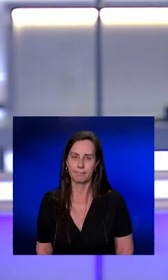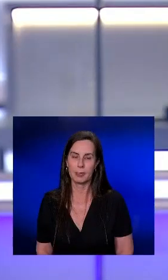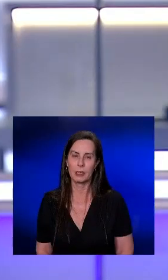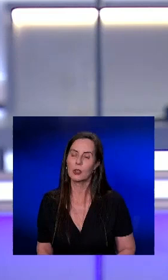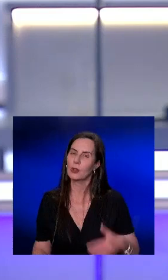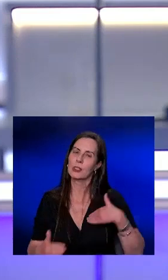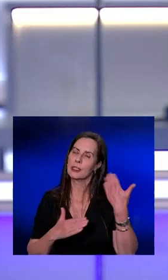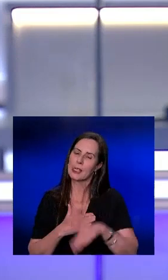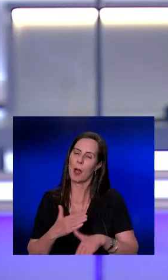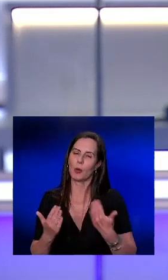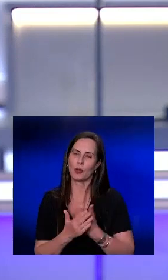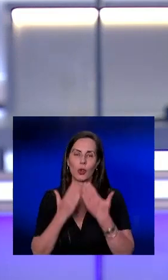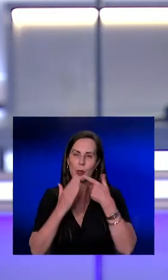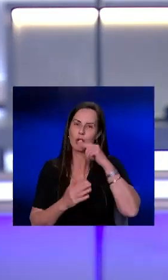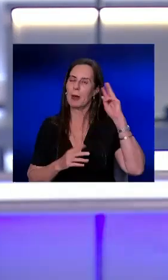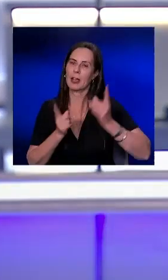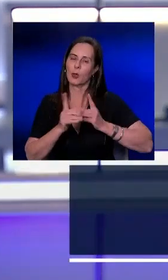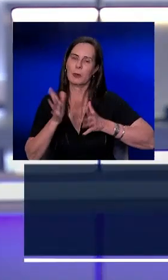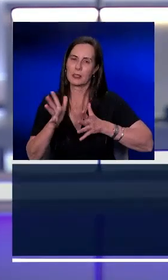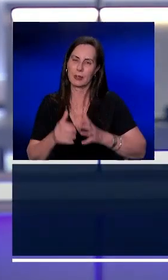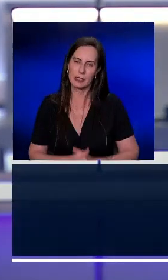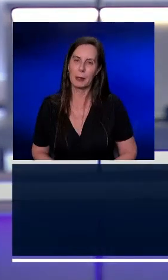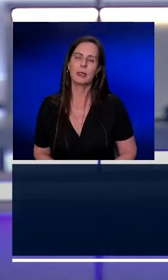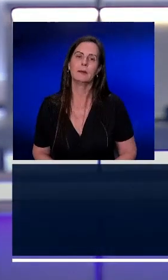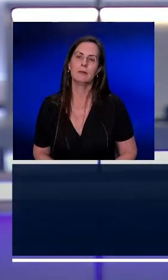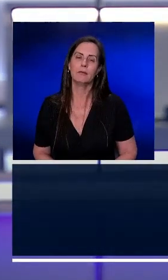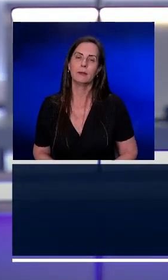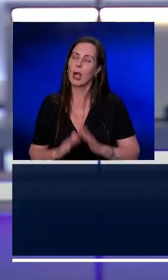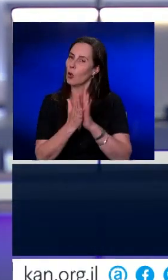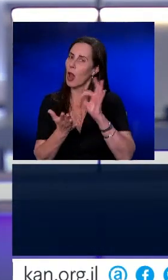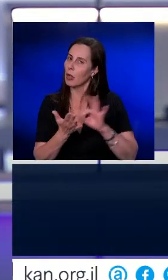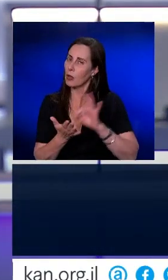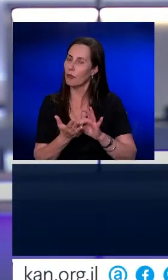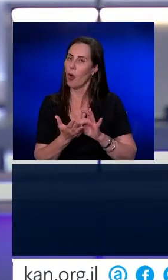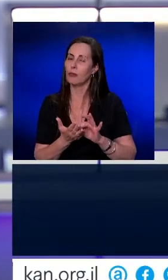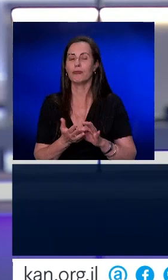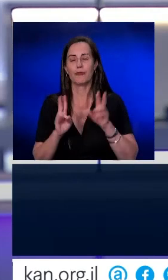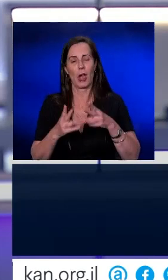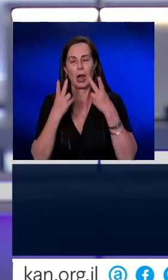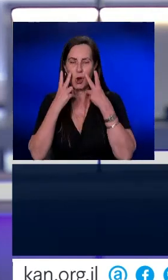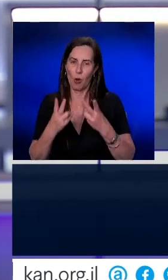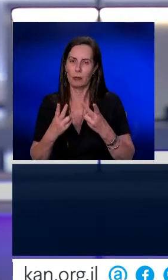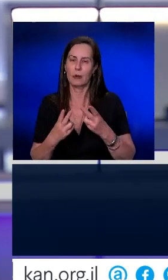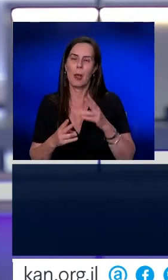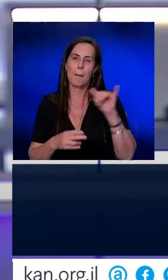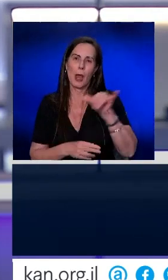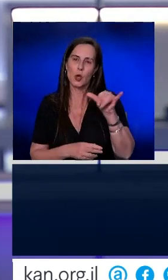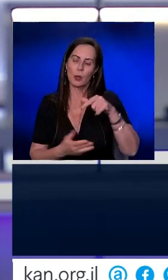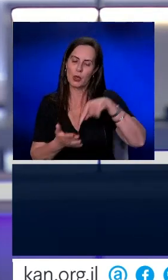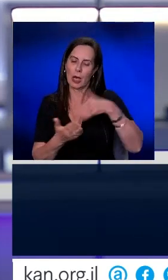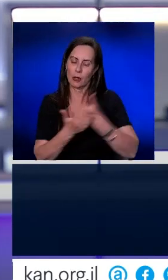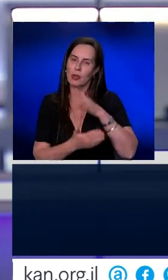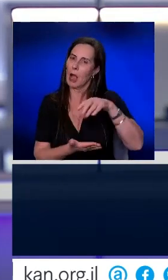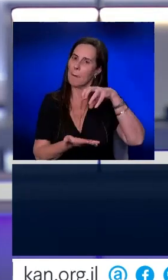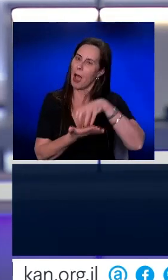זהו, עד כאן חדשות הערב. תודה לתמי שמע על התרגום לשפת הסימנים. את כל הכתבות והמשדרים שלנו תוכלו למצוא בעמוד היוטיוב של כאן חדשות, גם